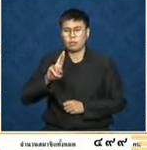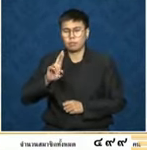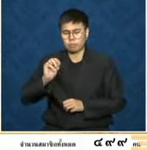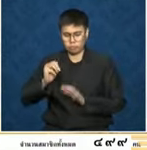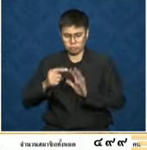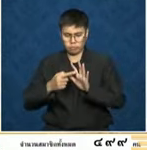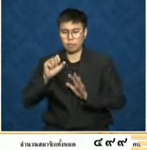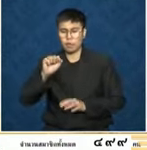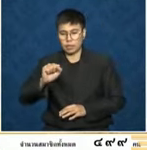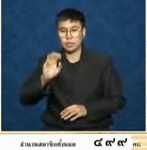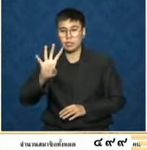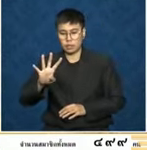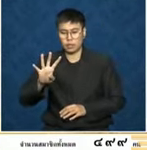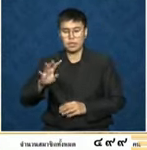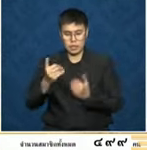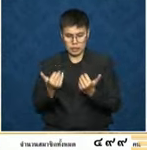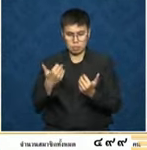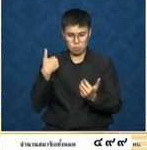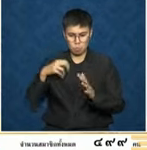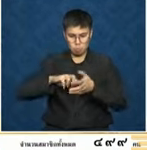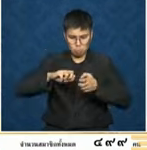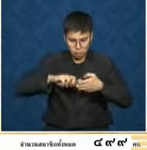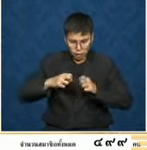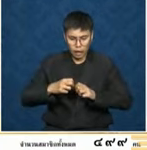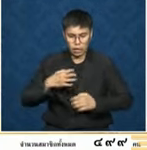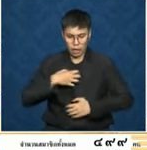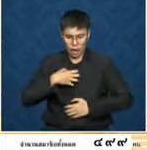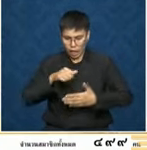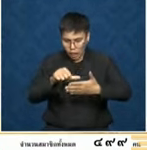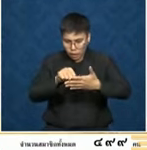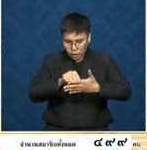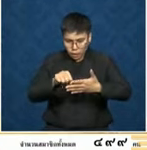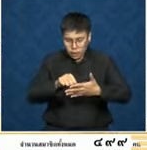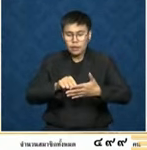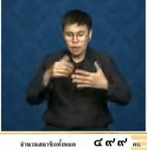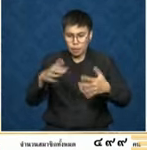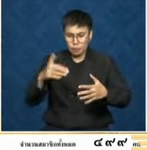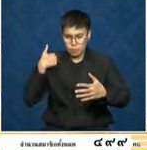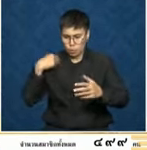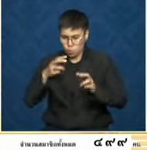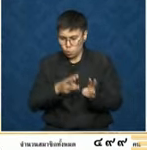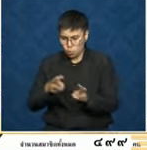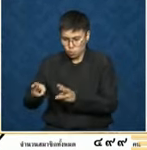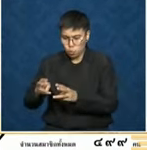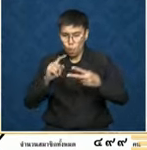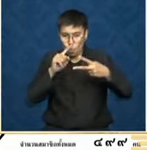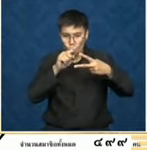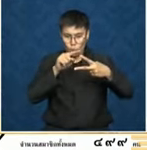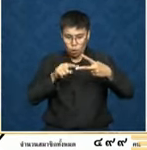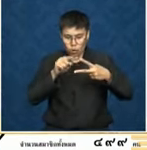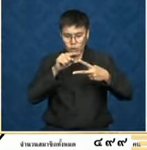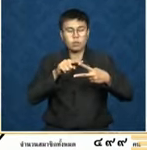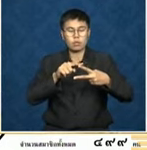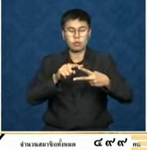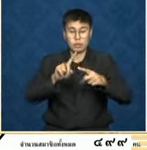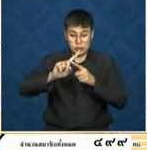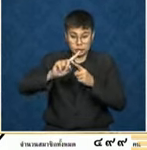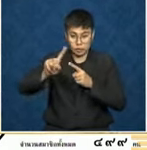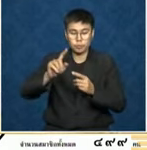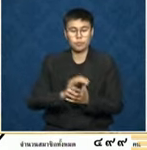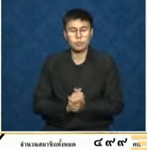ยเห็นว่าเรื่องนี้มันมีปัญหาแล้วน่าจะต้องมีการแก้ไขนะครับซึ่งการแก้ไขเนี่ยมันมีอยู่2วิธีนะครับวิธีแรกนะครับคือเ